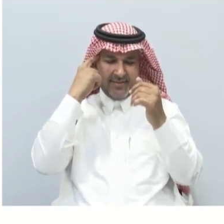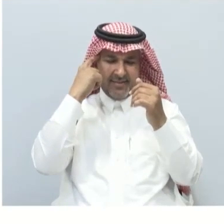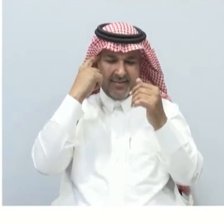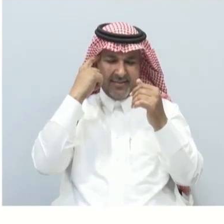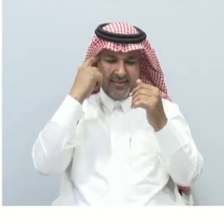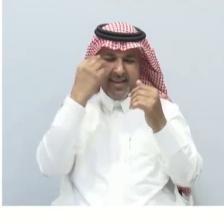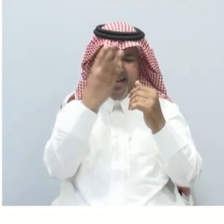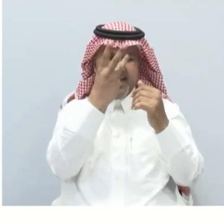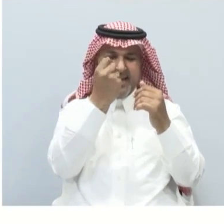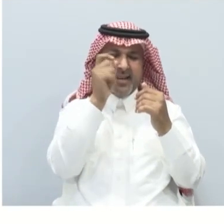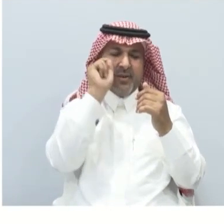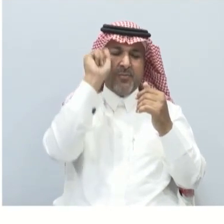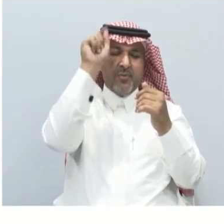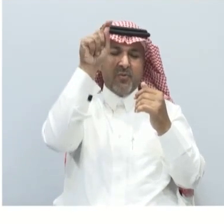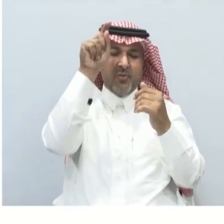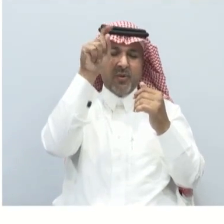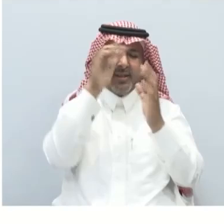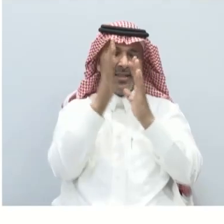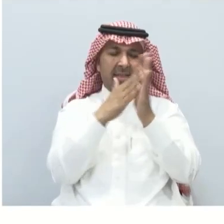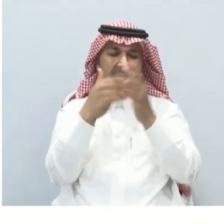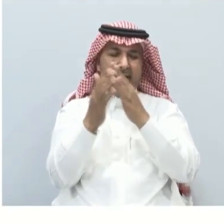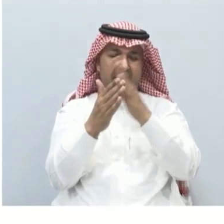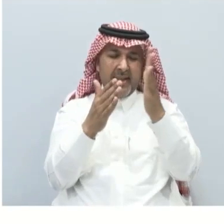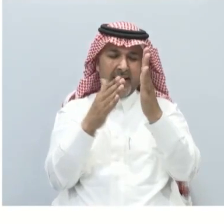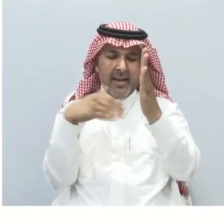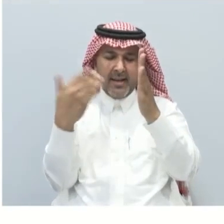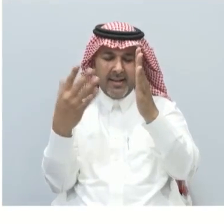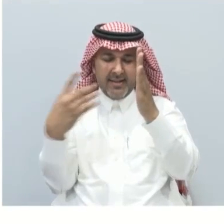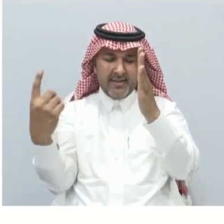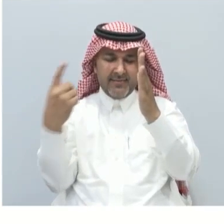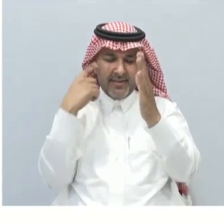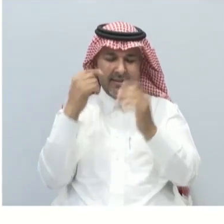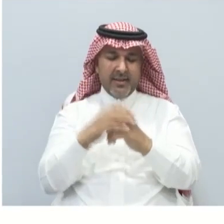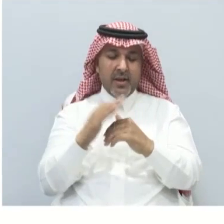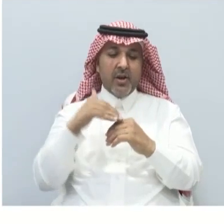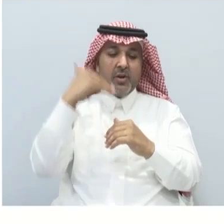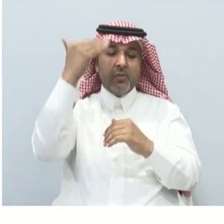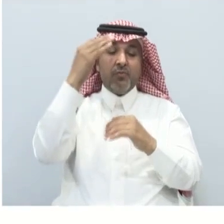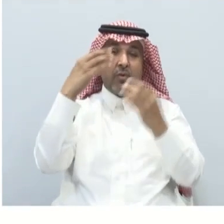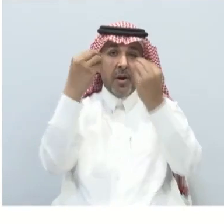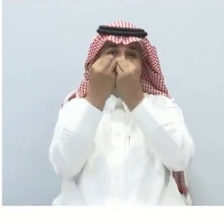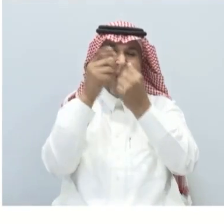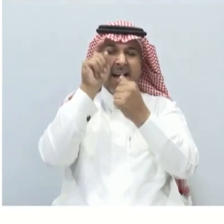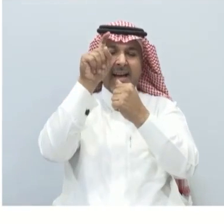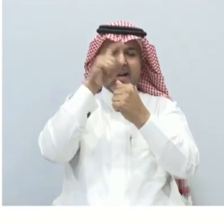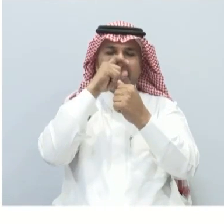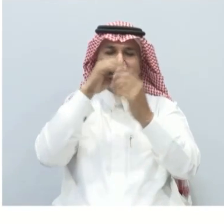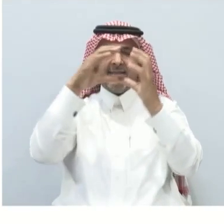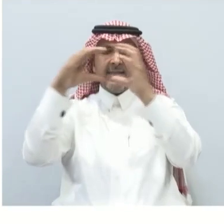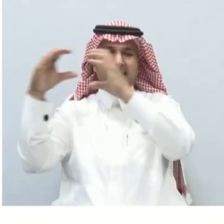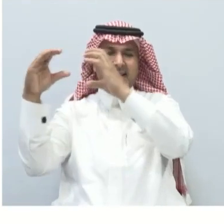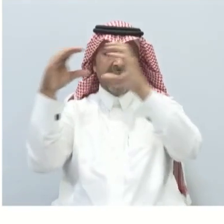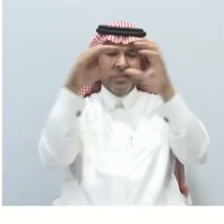تكون سالب ثلاثه في الخارج فبالتالي اللي فوق هذه تعطيني انسحاب افقي واللي تحت تعطيني انسحاب راسي